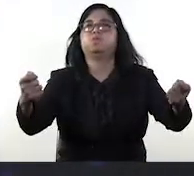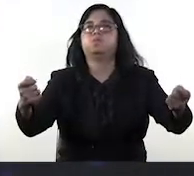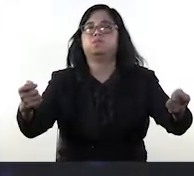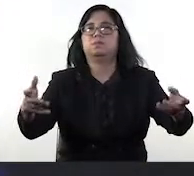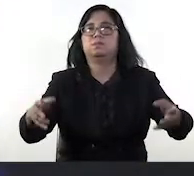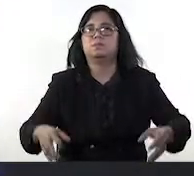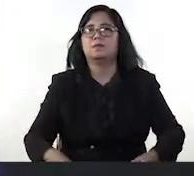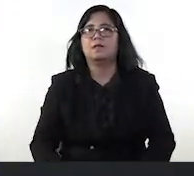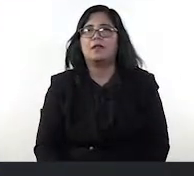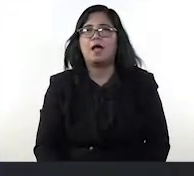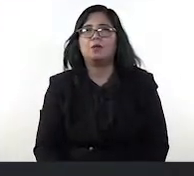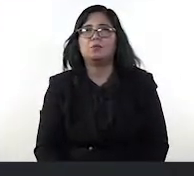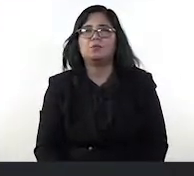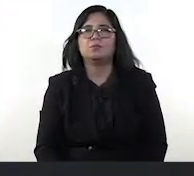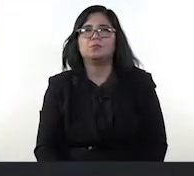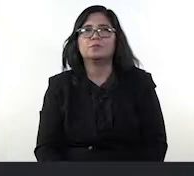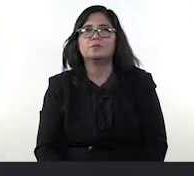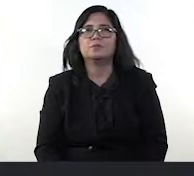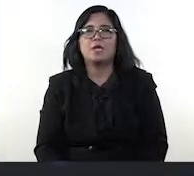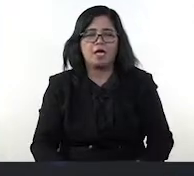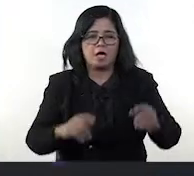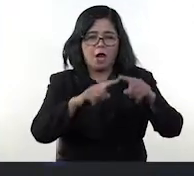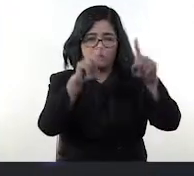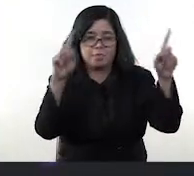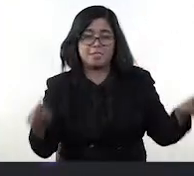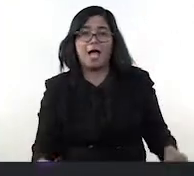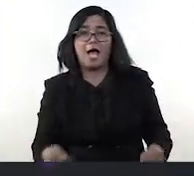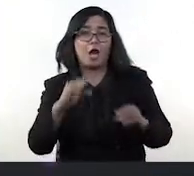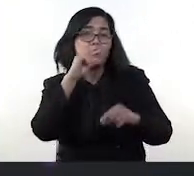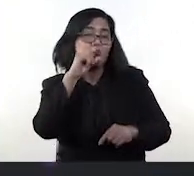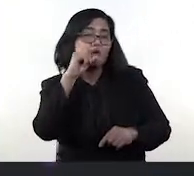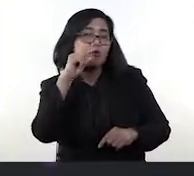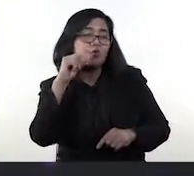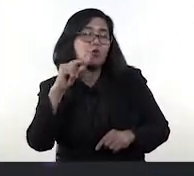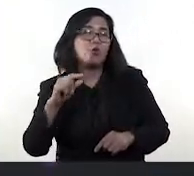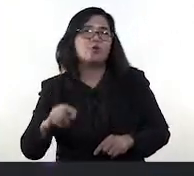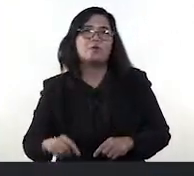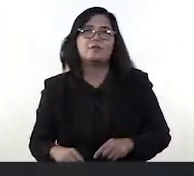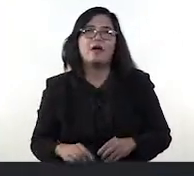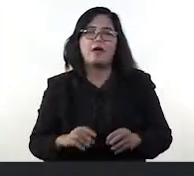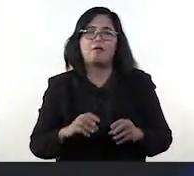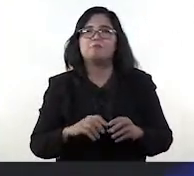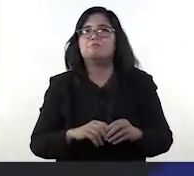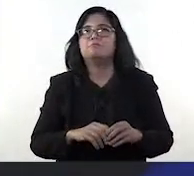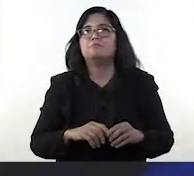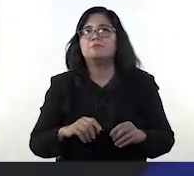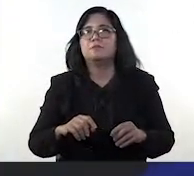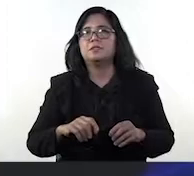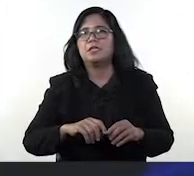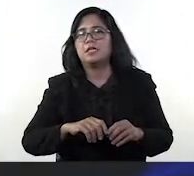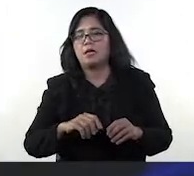eh lalu apa tuh sangkar sangkarnya burung merpati yang dilepas lepaskan